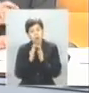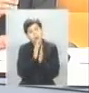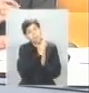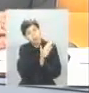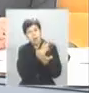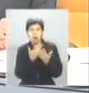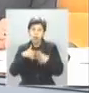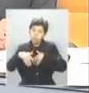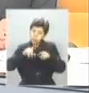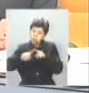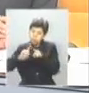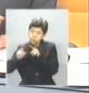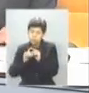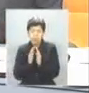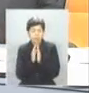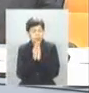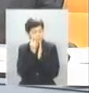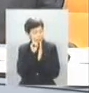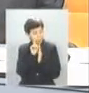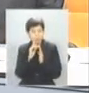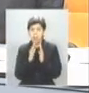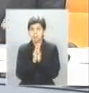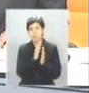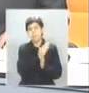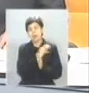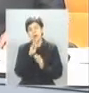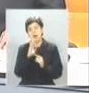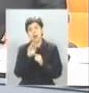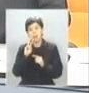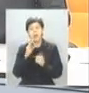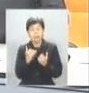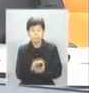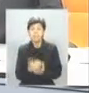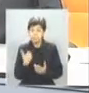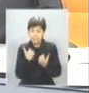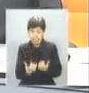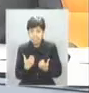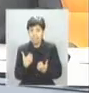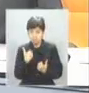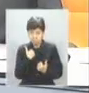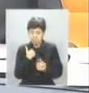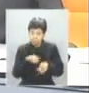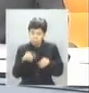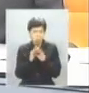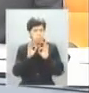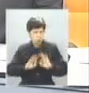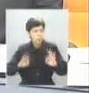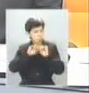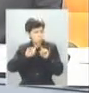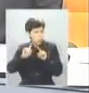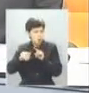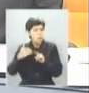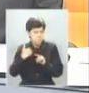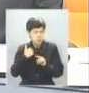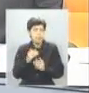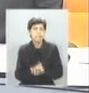บัวและผู้ที่มีความเลื่อมใสในหลวงตามหาบัวนะครับและตั้งแต่เช้าที่ผ่านมามีพิธีการแล้วก็เหตุการณ์สำคัญหลายเหตุการณ์เกิดขึ้น